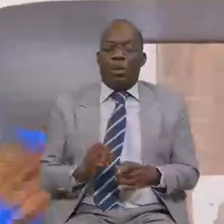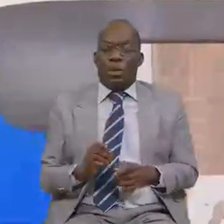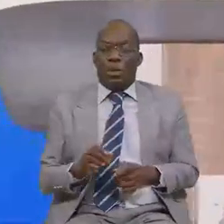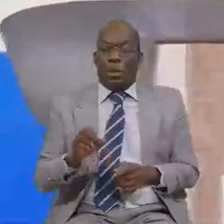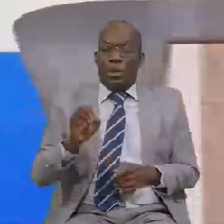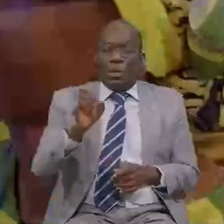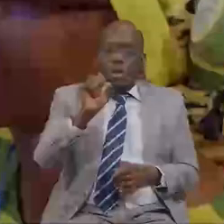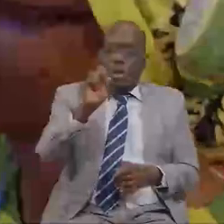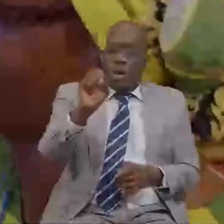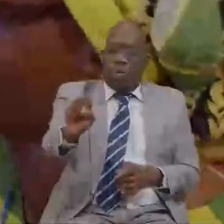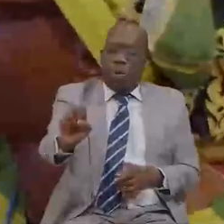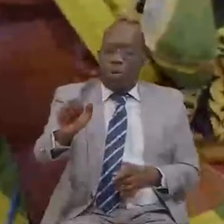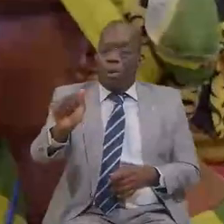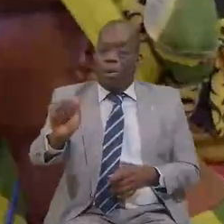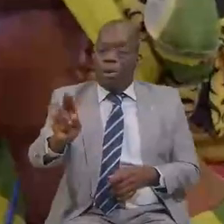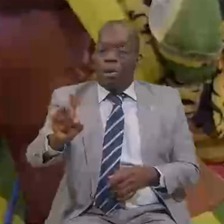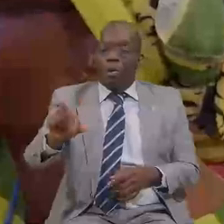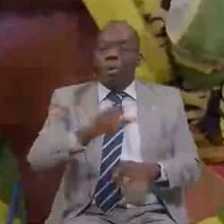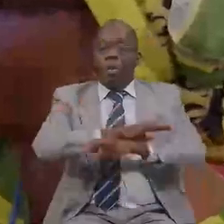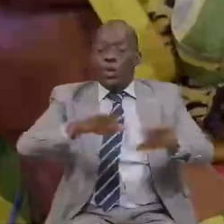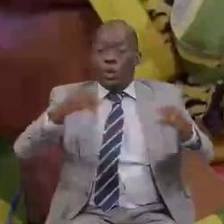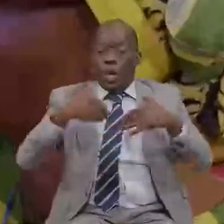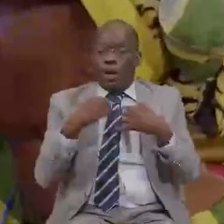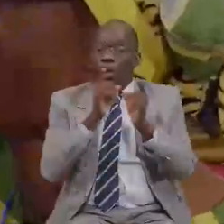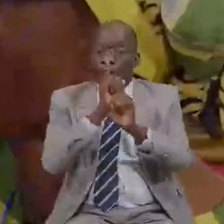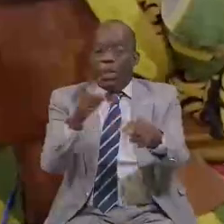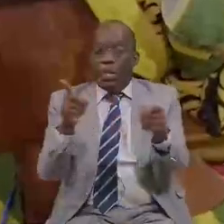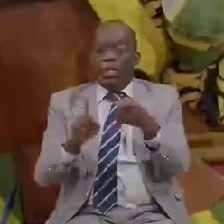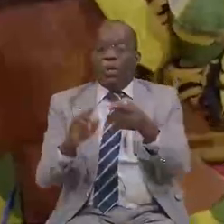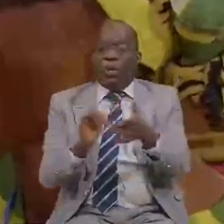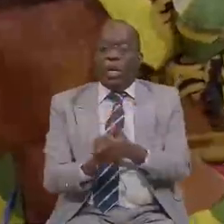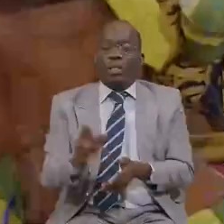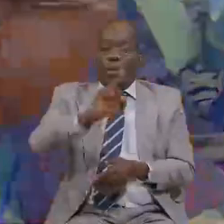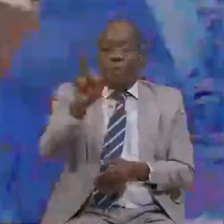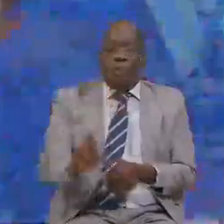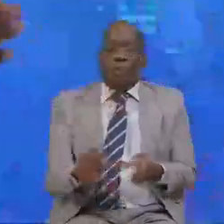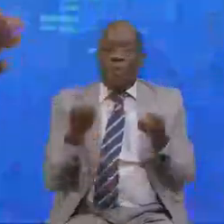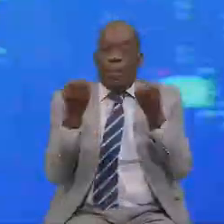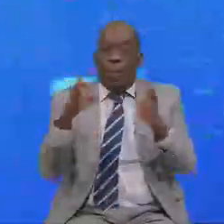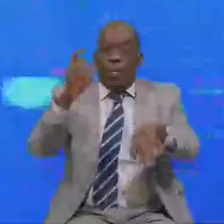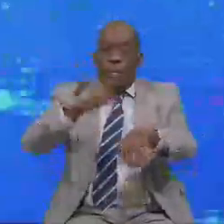Saul, Paul, n'avait pas de réponse à cette question. À plusieurs reprises,